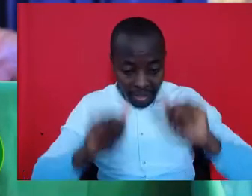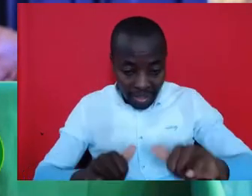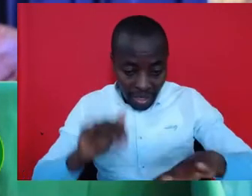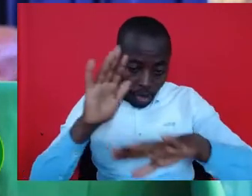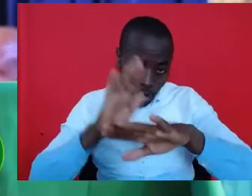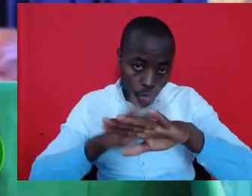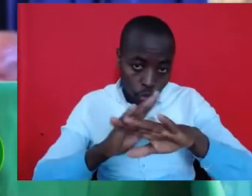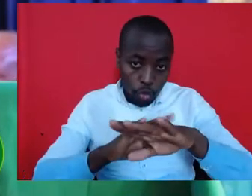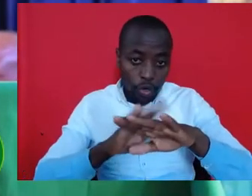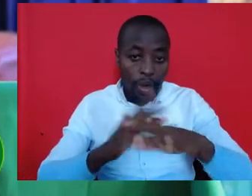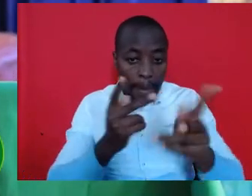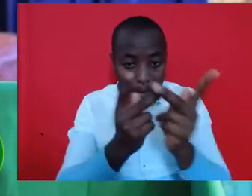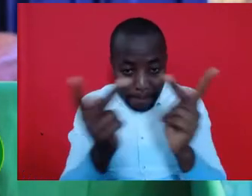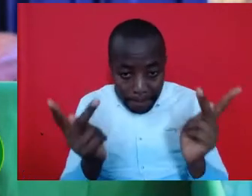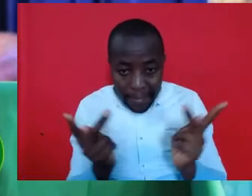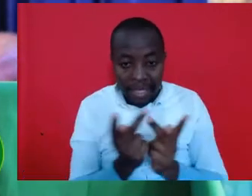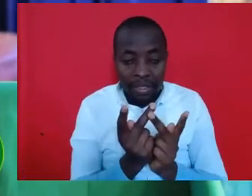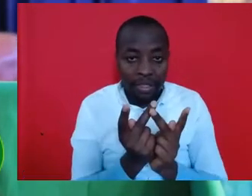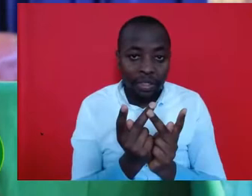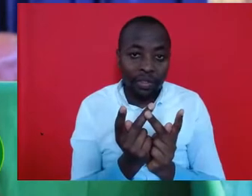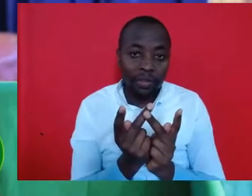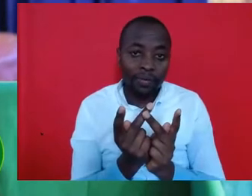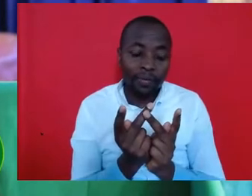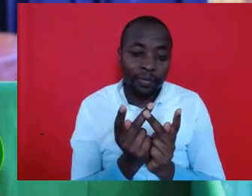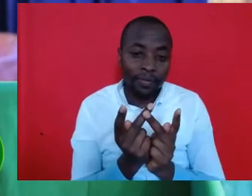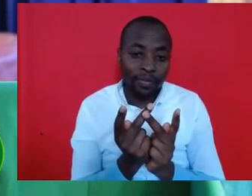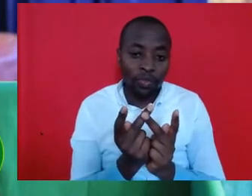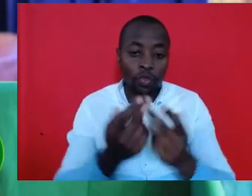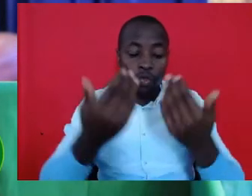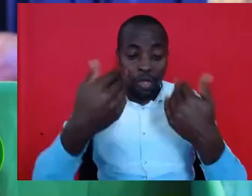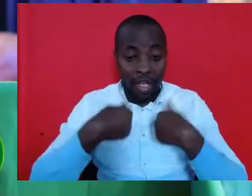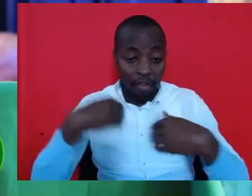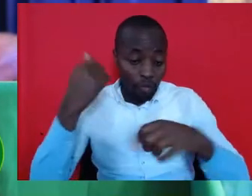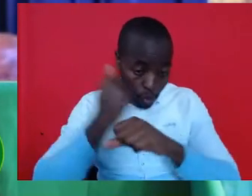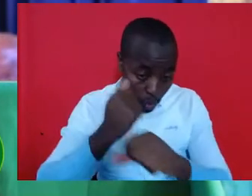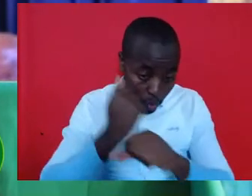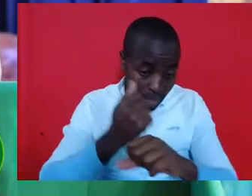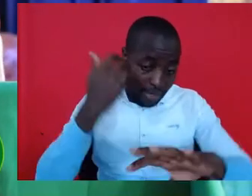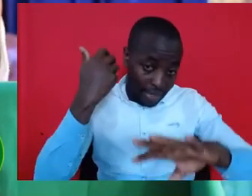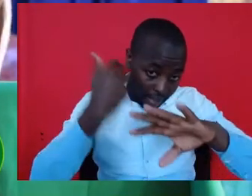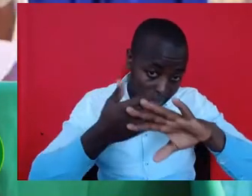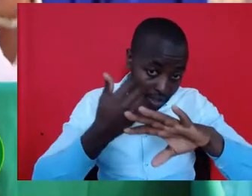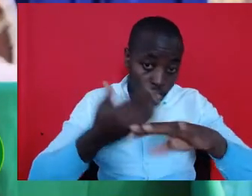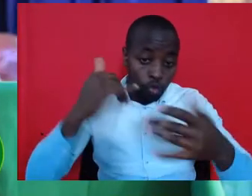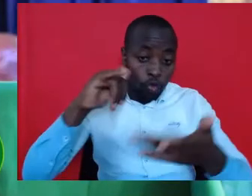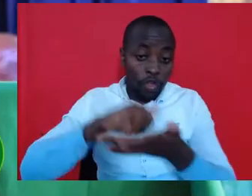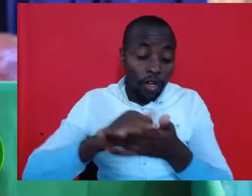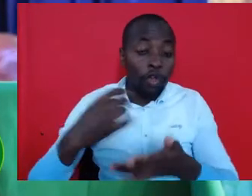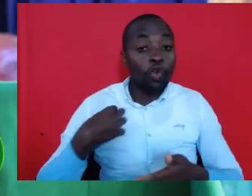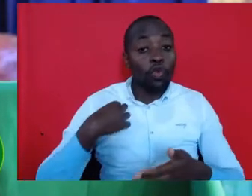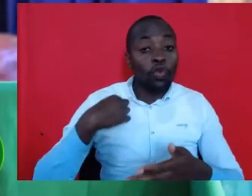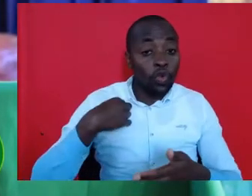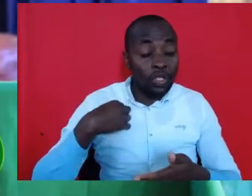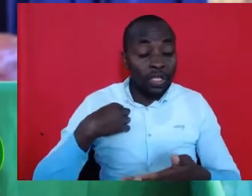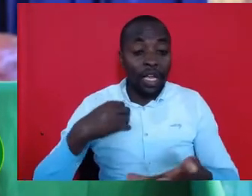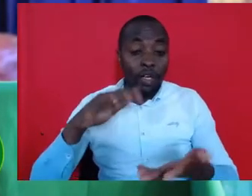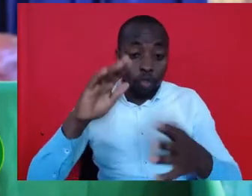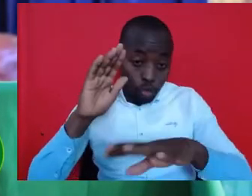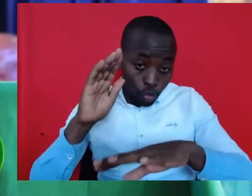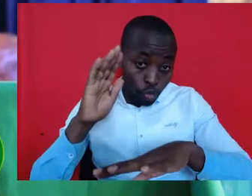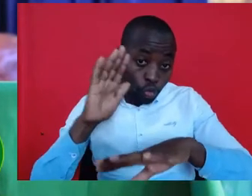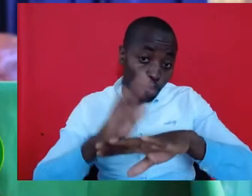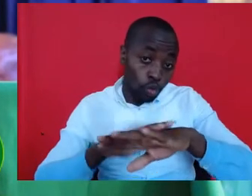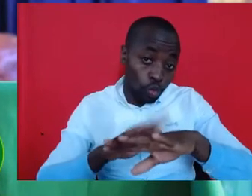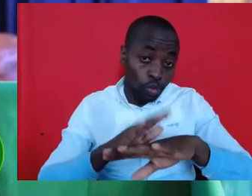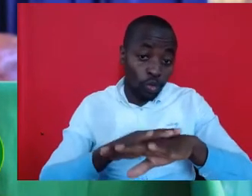sana ili maisha kwenu yakawe sawa. Mnatia bidii sana ili mavazi yenu yawe sawa. Mnatia bidii